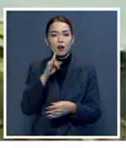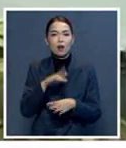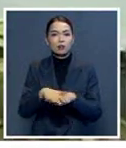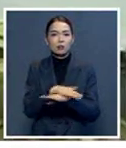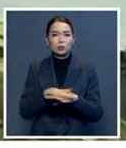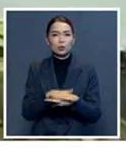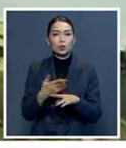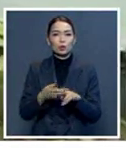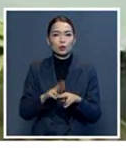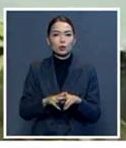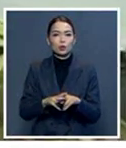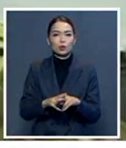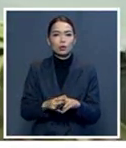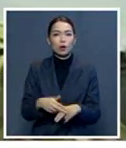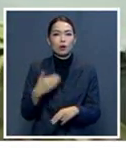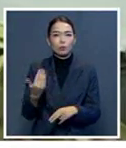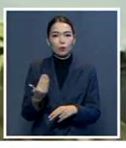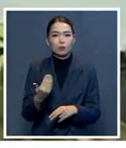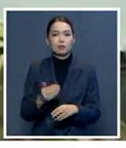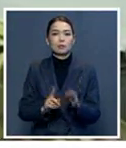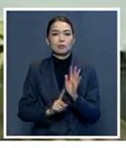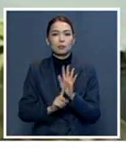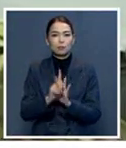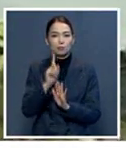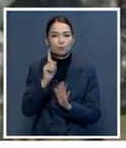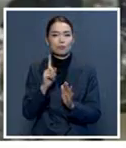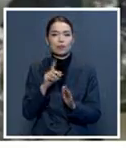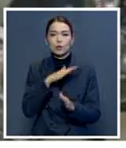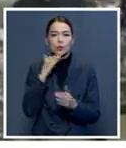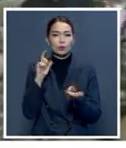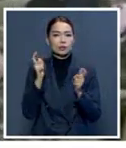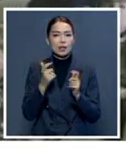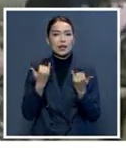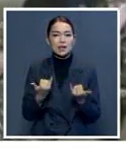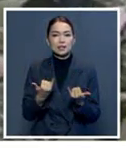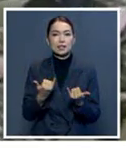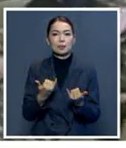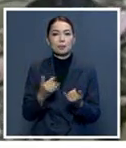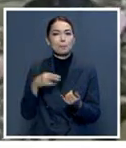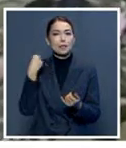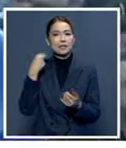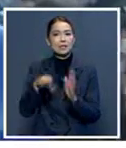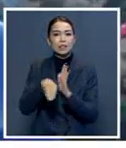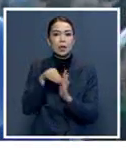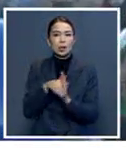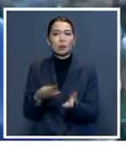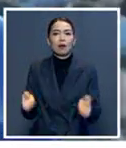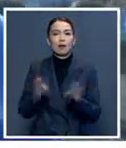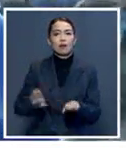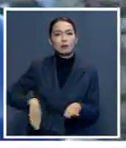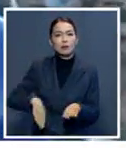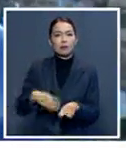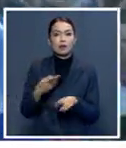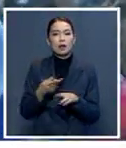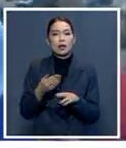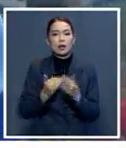ол бұл ойынан бас тартуға мәжбүр болды. Дегенмен президент сайлауды кейінге қалдырған. Халық мұны биліктегі